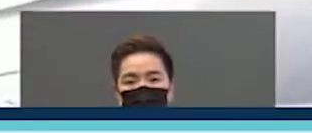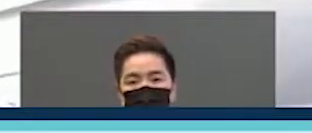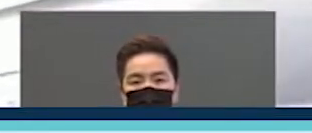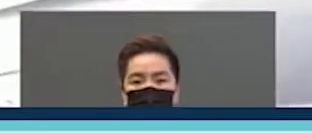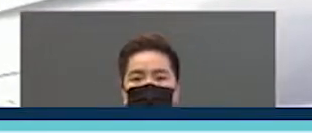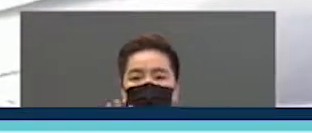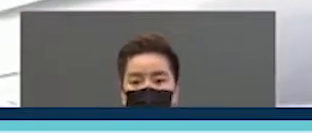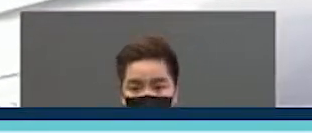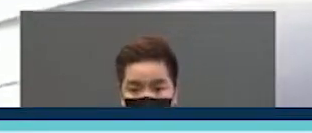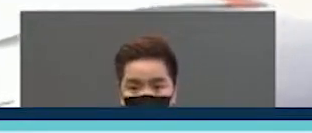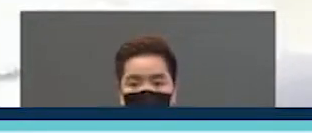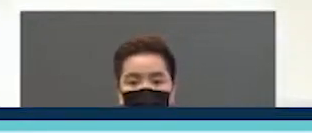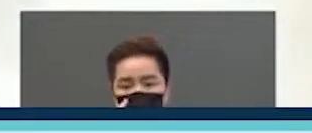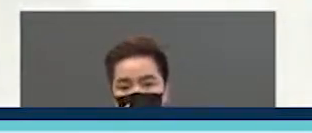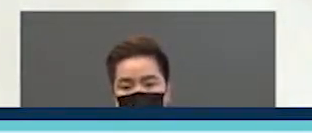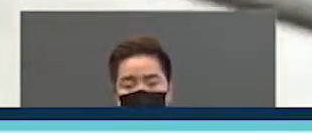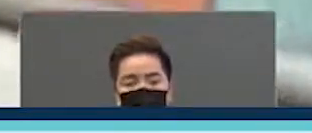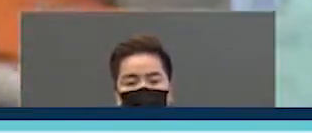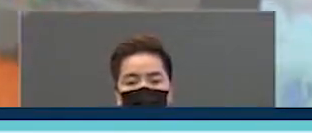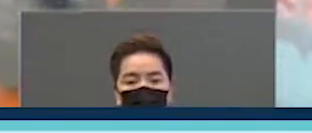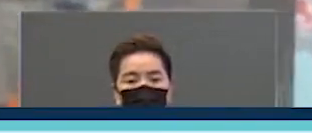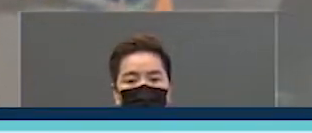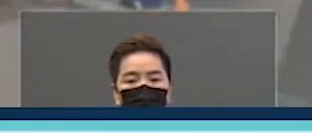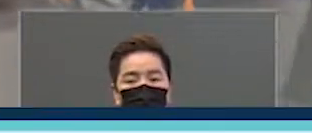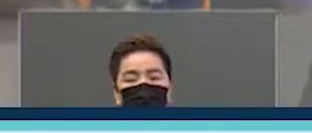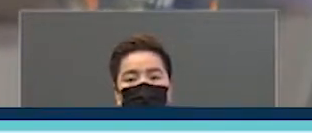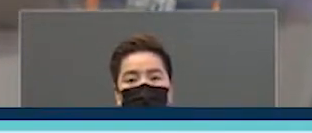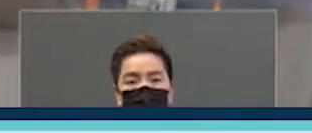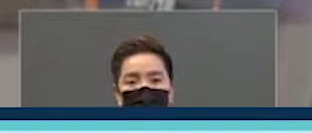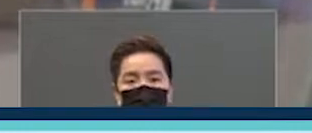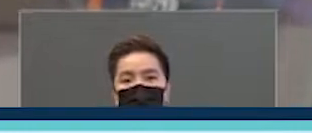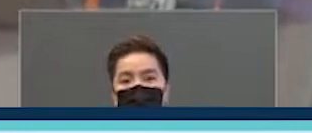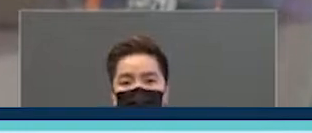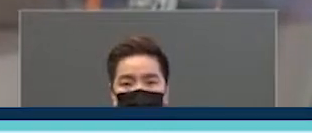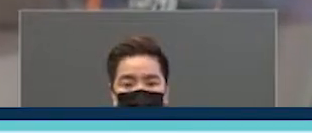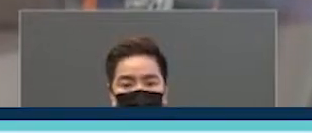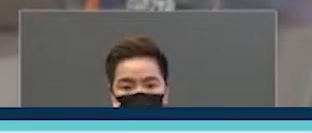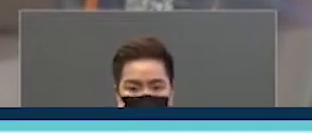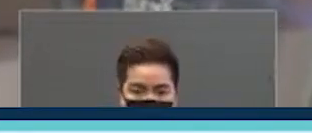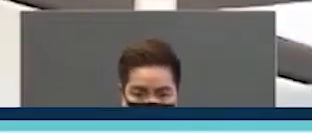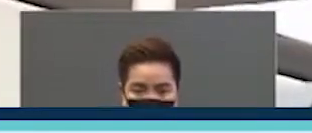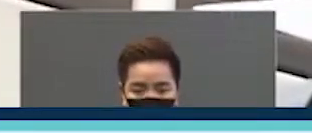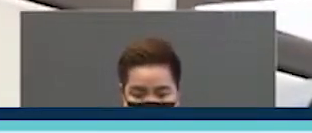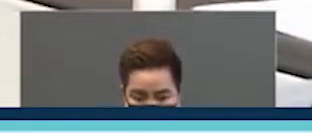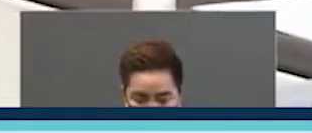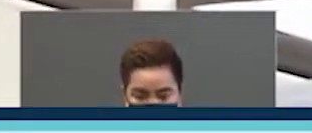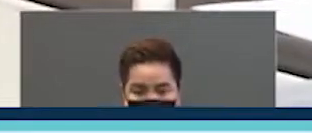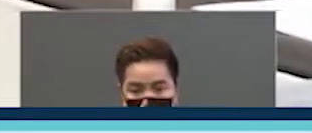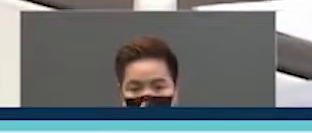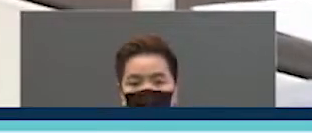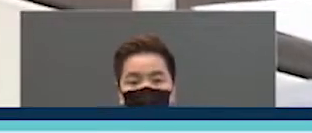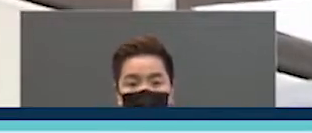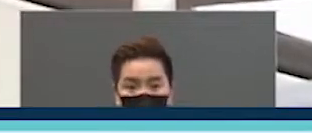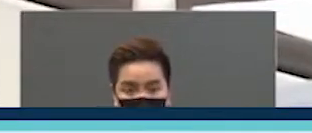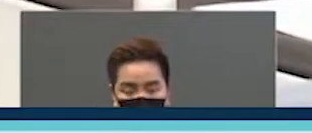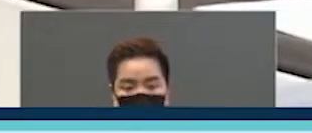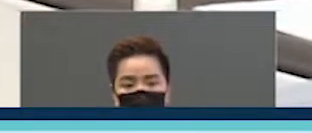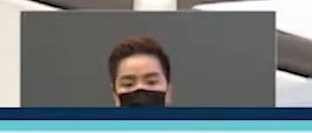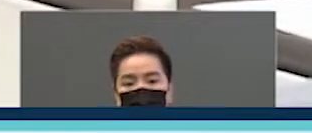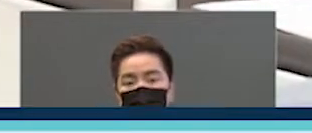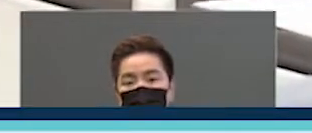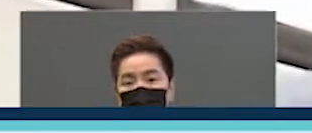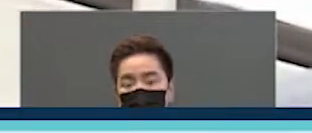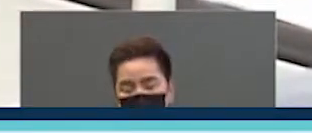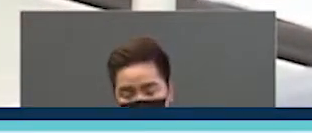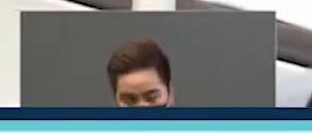รวม 20,000บาทหนึ่งในประชาชนที่เข้าร่วมโครงการบ้านหลังบอกว่าโครงการนี้ช่วยให้มีทางเลือก